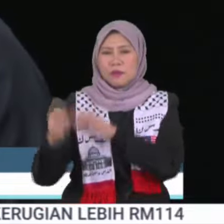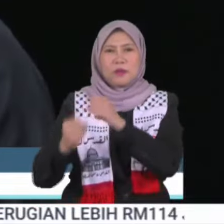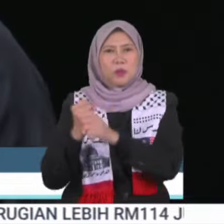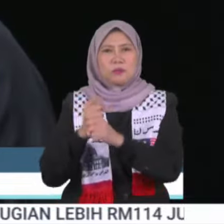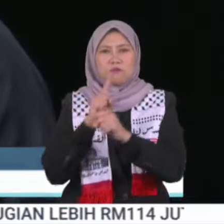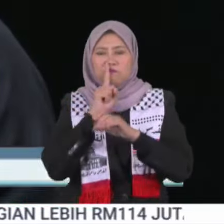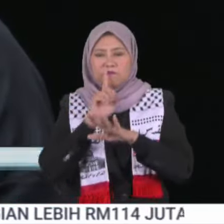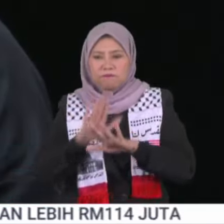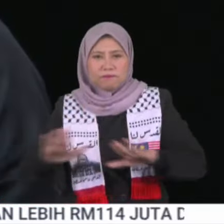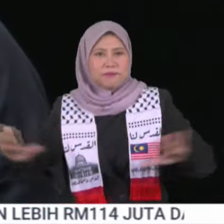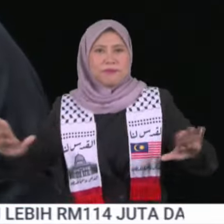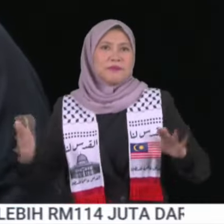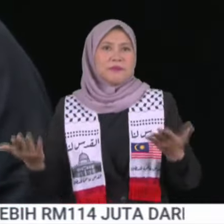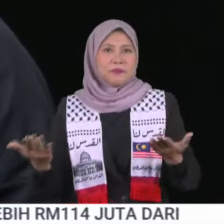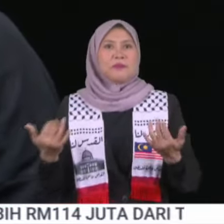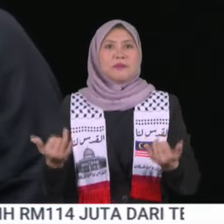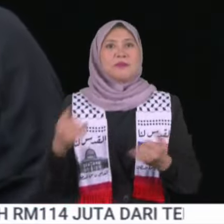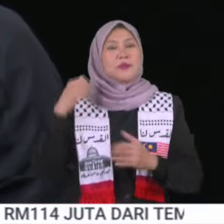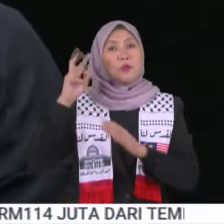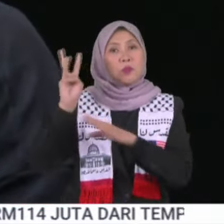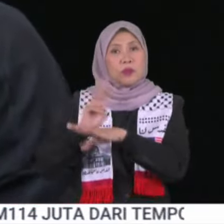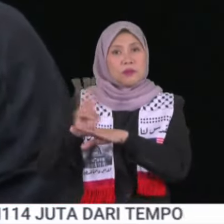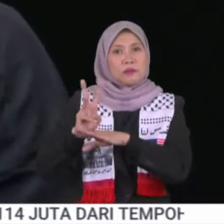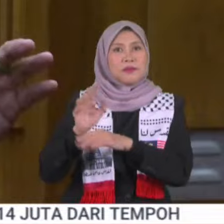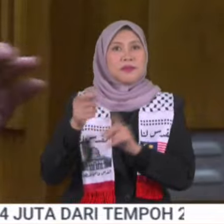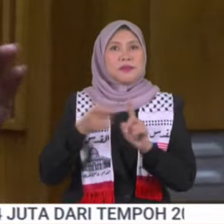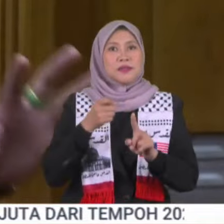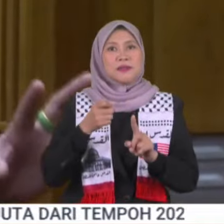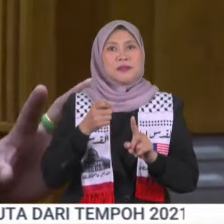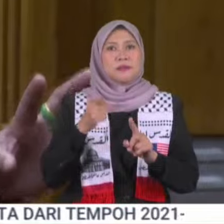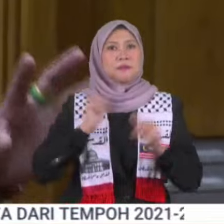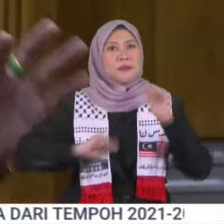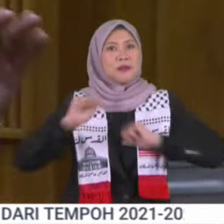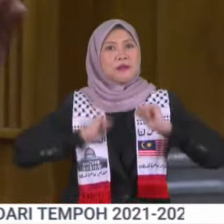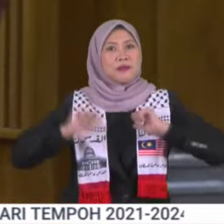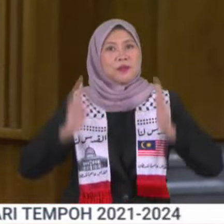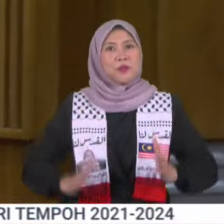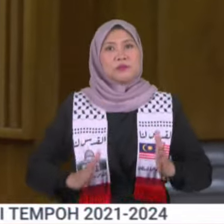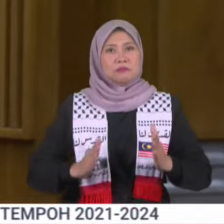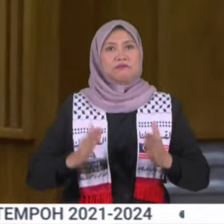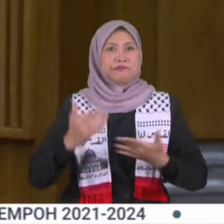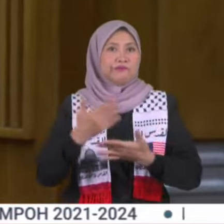yang dibintangi Dewi Sirista, Johan Asari dan Samarina Tolip ini